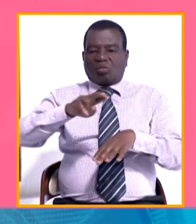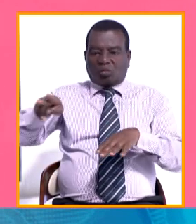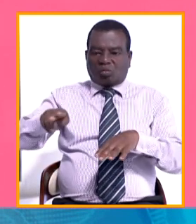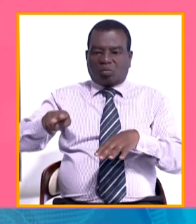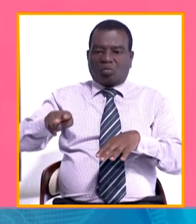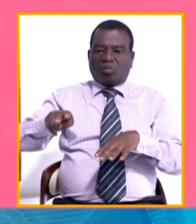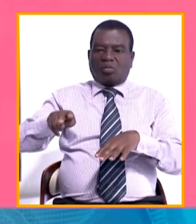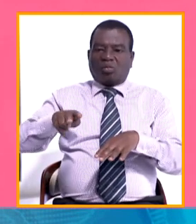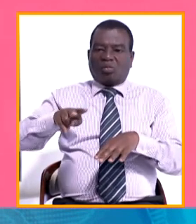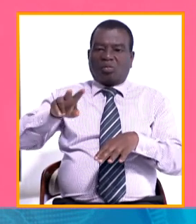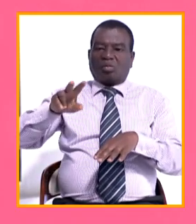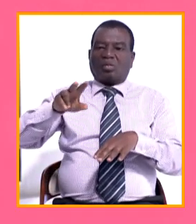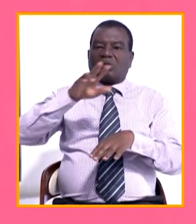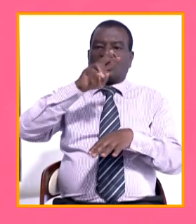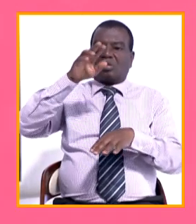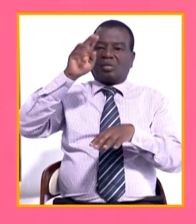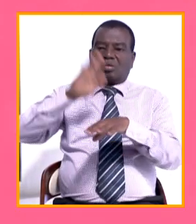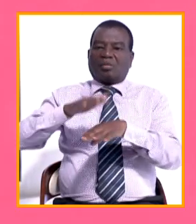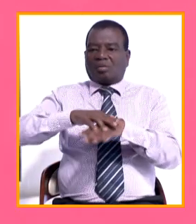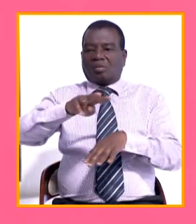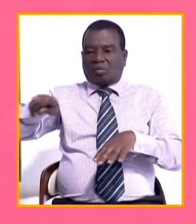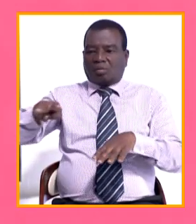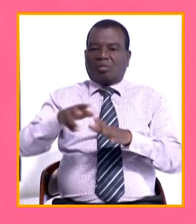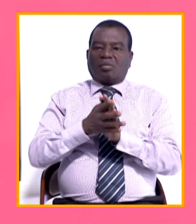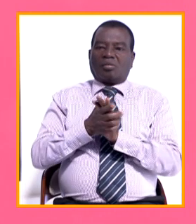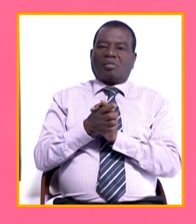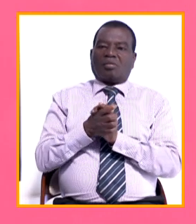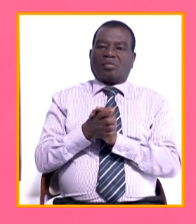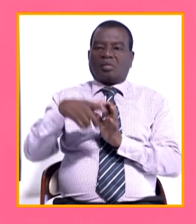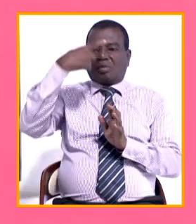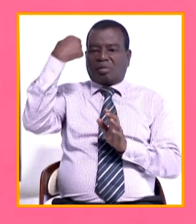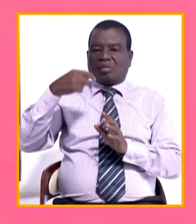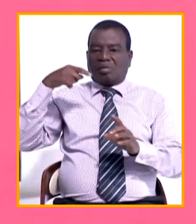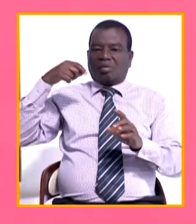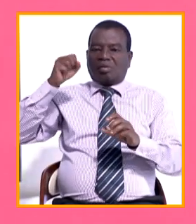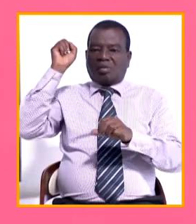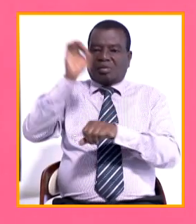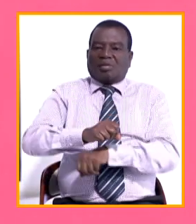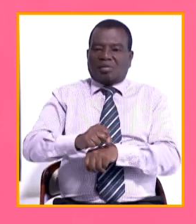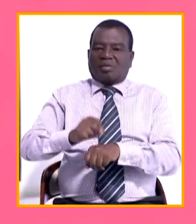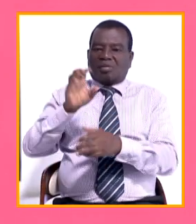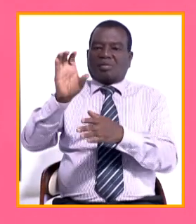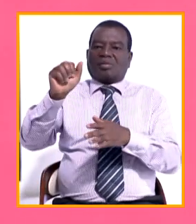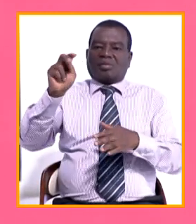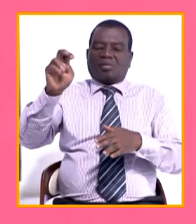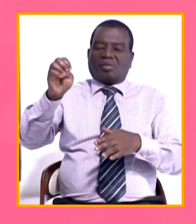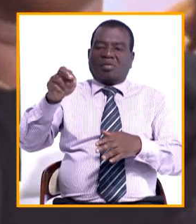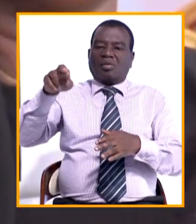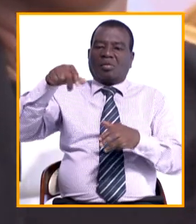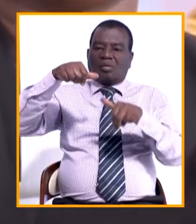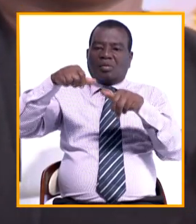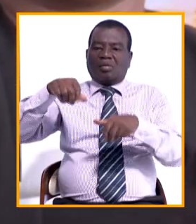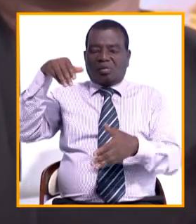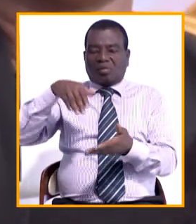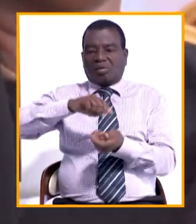Dépistez-vous une troisième fois. Dépistez-vous. Car battre le cancer, le réduire à néant,